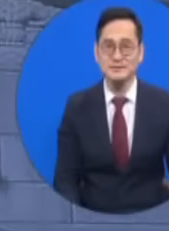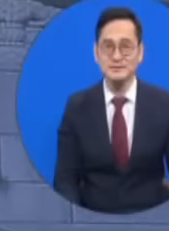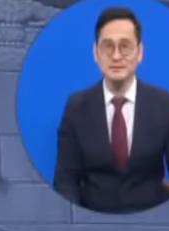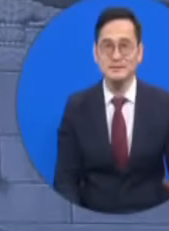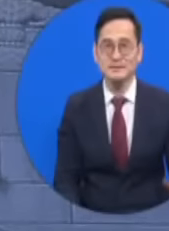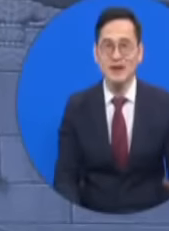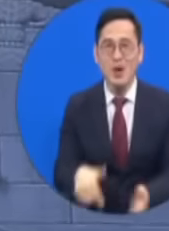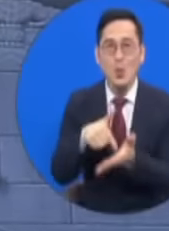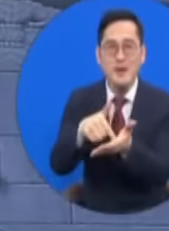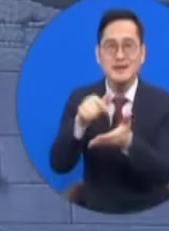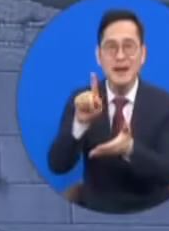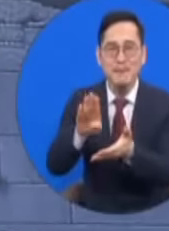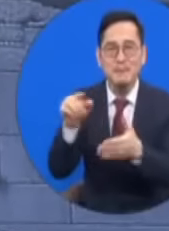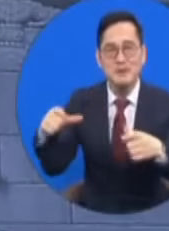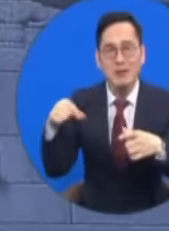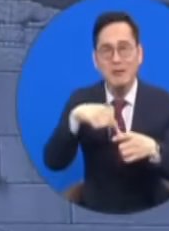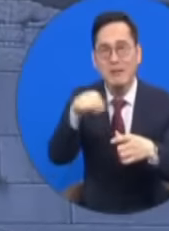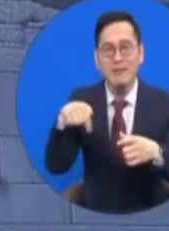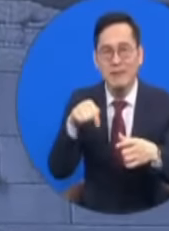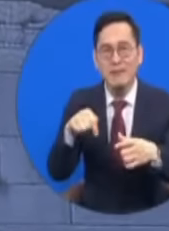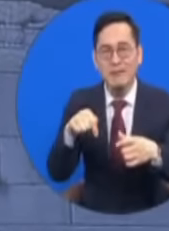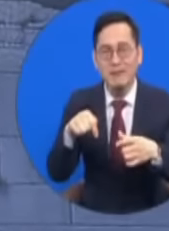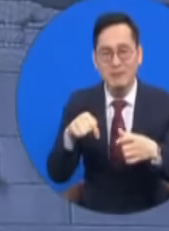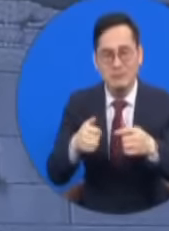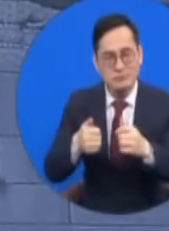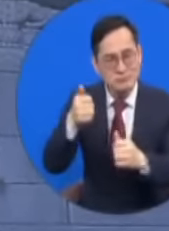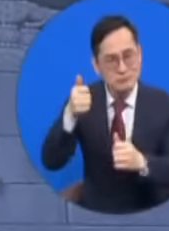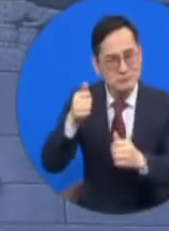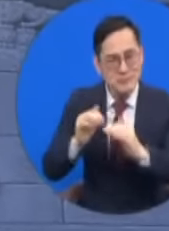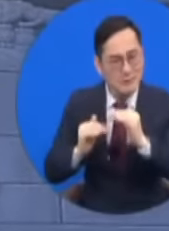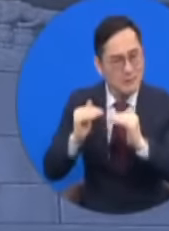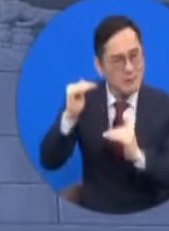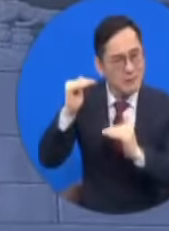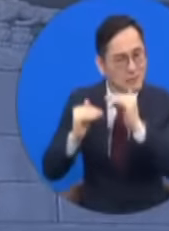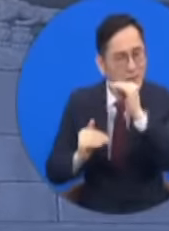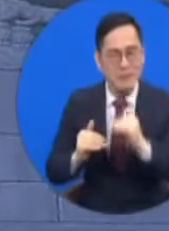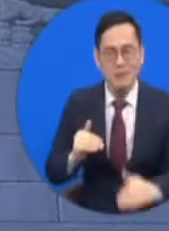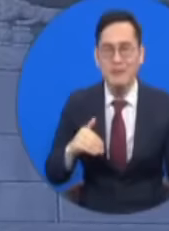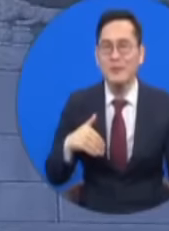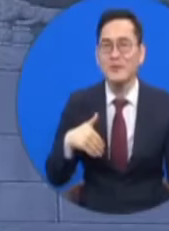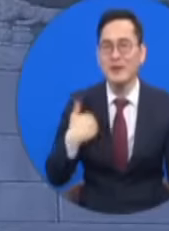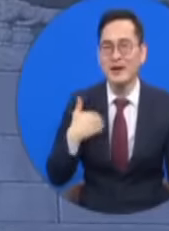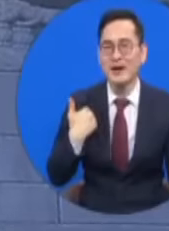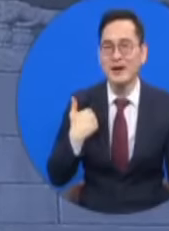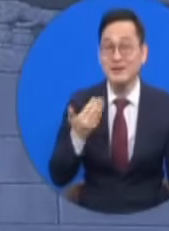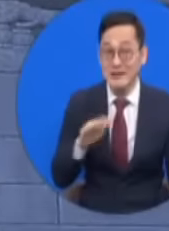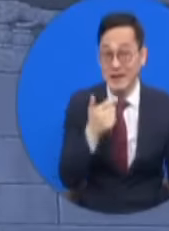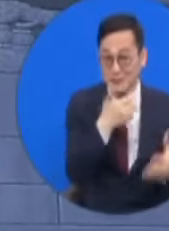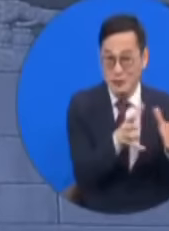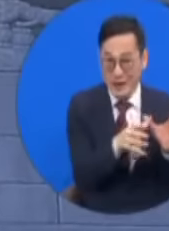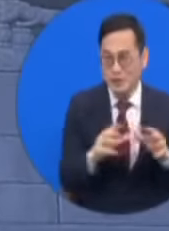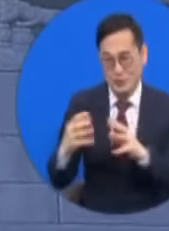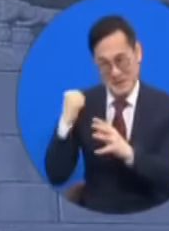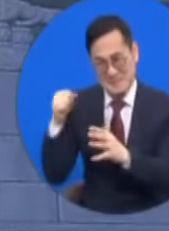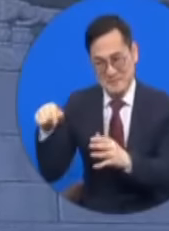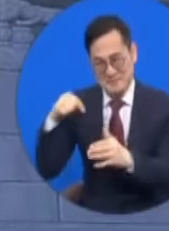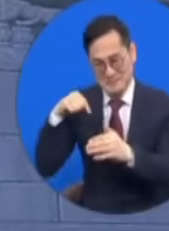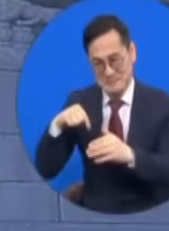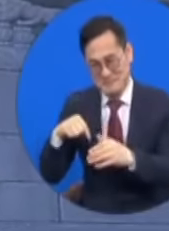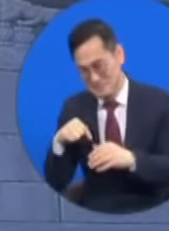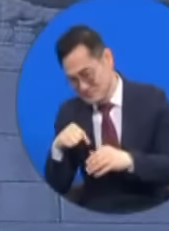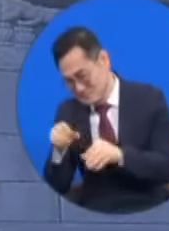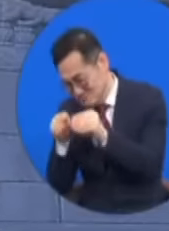광진갑의 여론조사는 어떻게 바뀌고 있을까요? 우리는 알 수 없죠. 하지만 각 당은 알겠죠. 너무 궁금해. 그